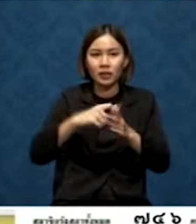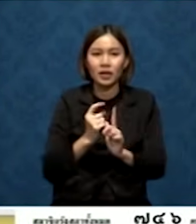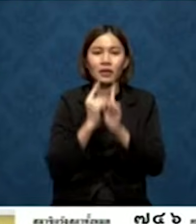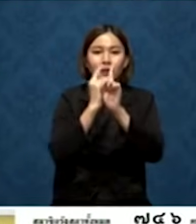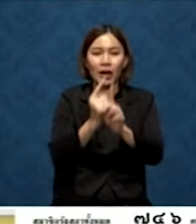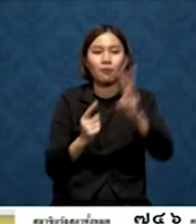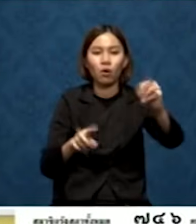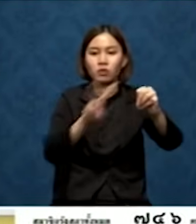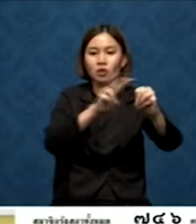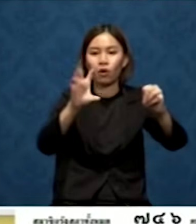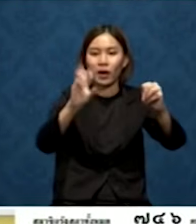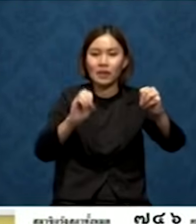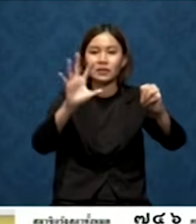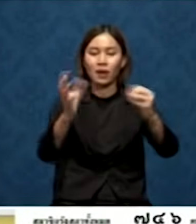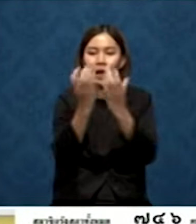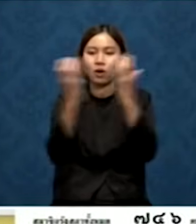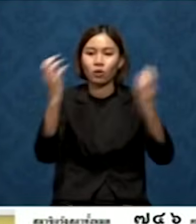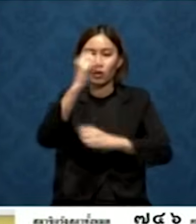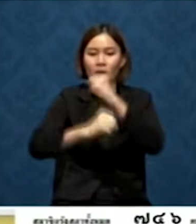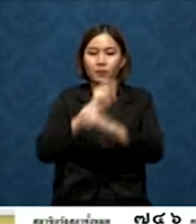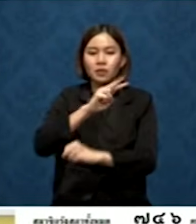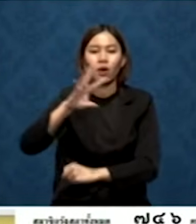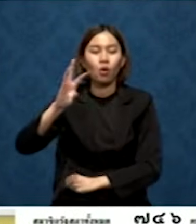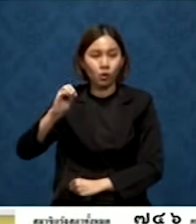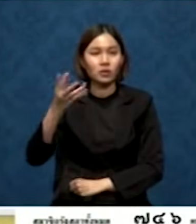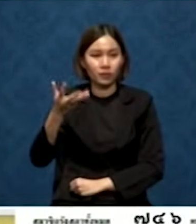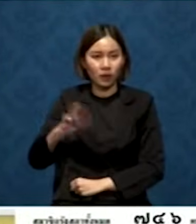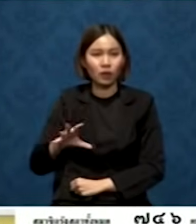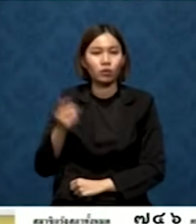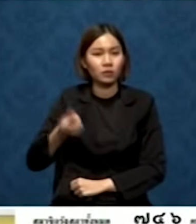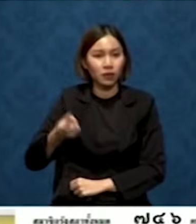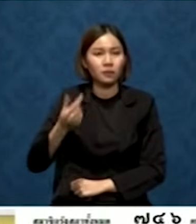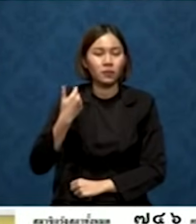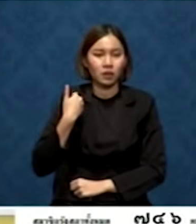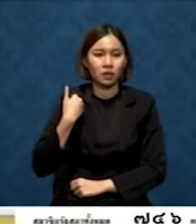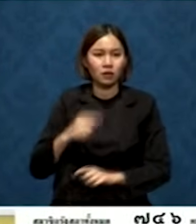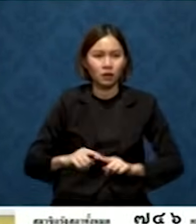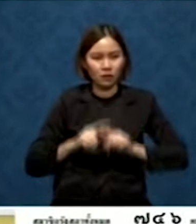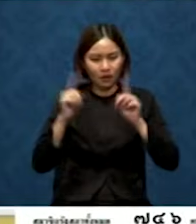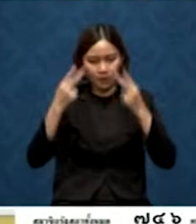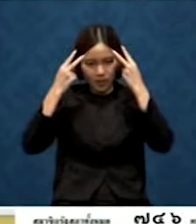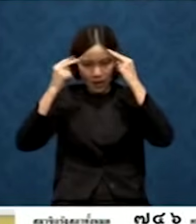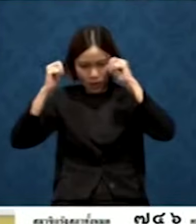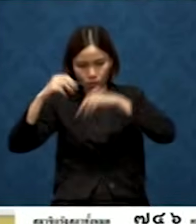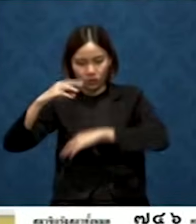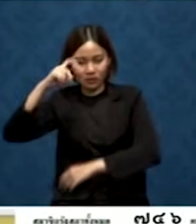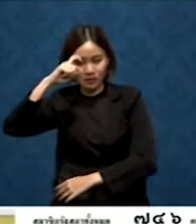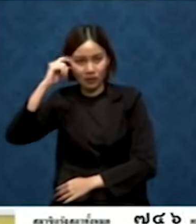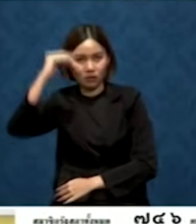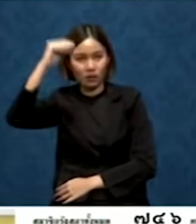255ของรัฐธรรมนูญฉบับ 2560อยู่แล้วแต่พอมาเป็นนายกเศรษฐาครับ